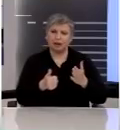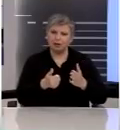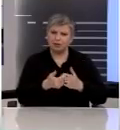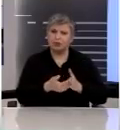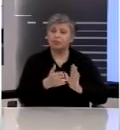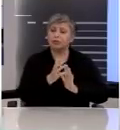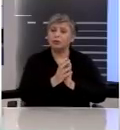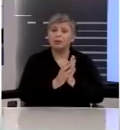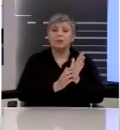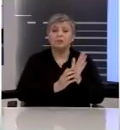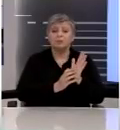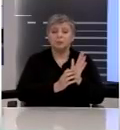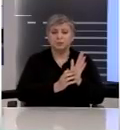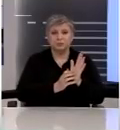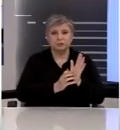έγγραφο του